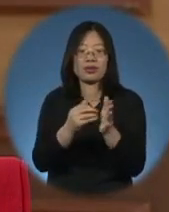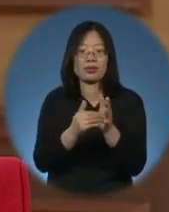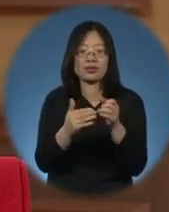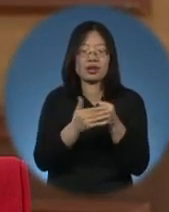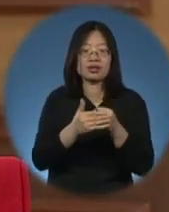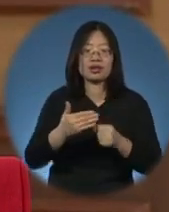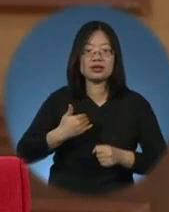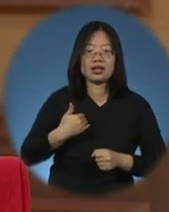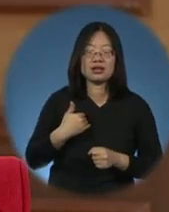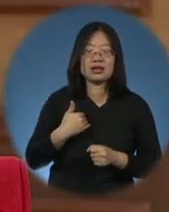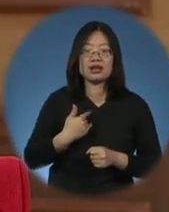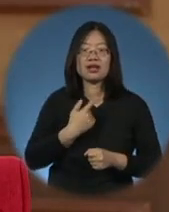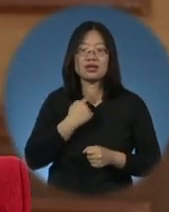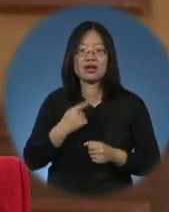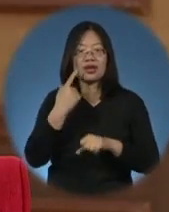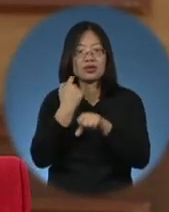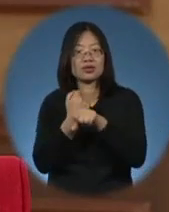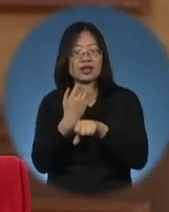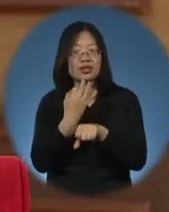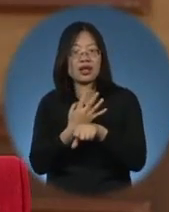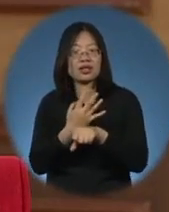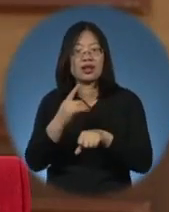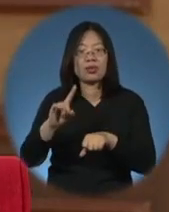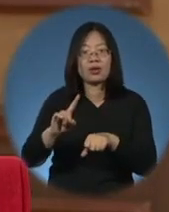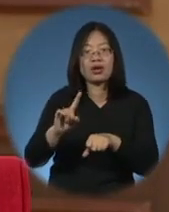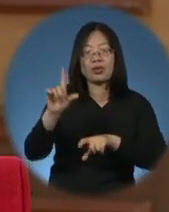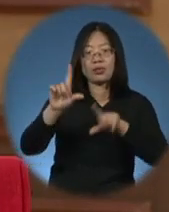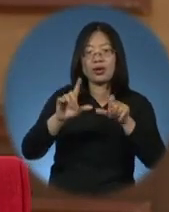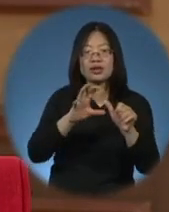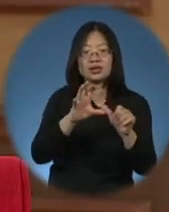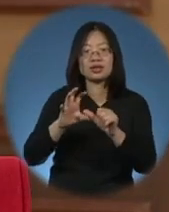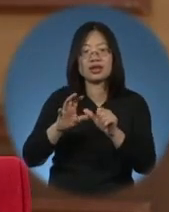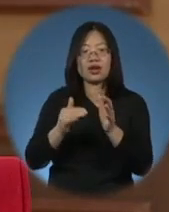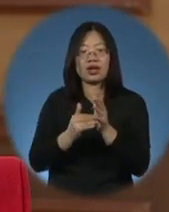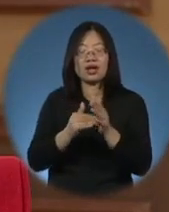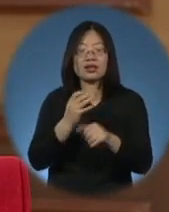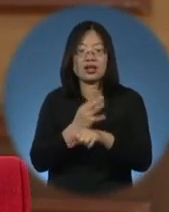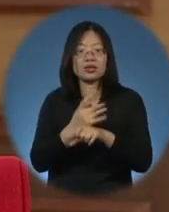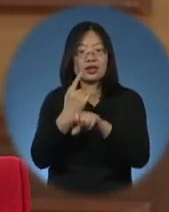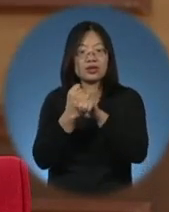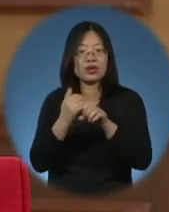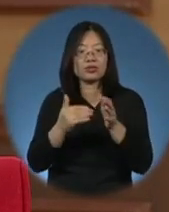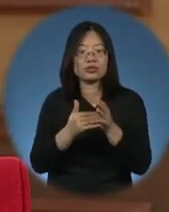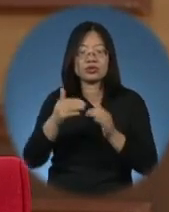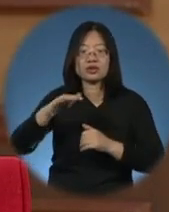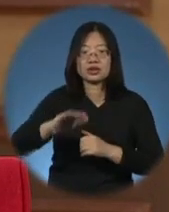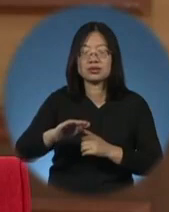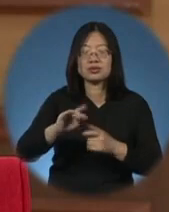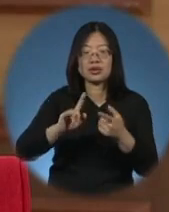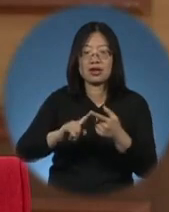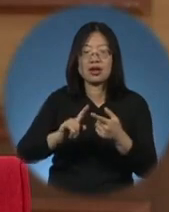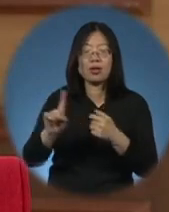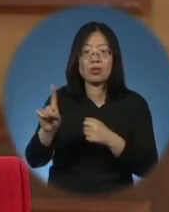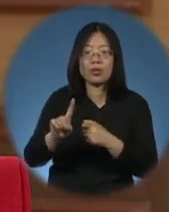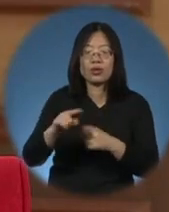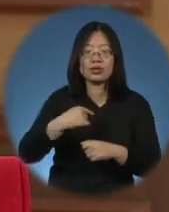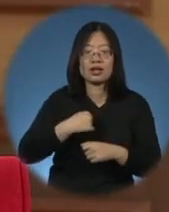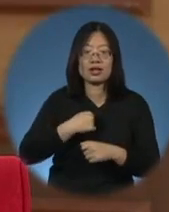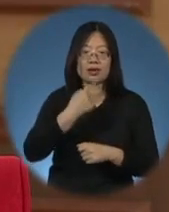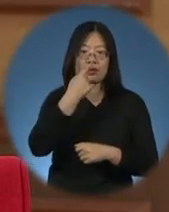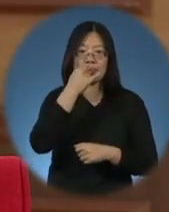네. 제가 했던 연구는 아주 간단한 어떤 모형을 이용을 한 단순한 연구였지만 거기서